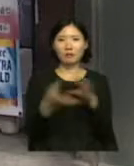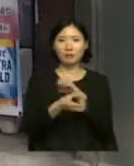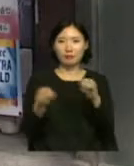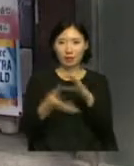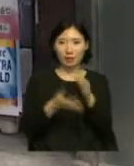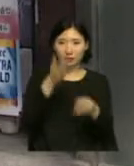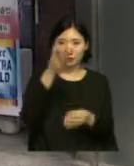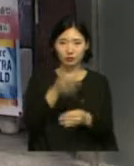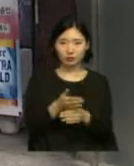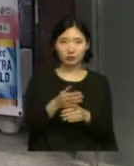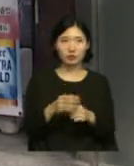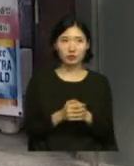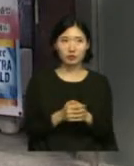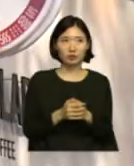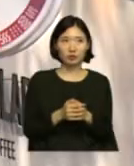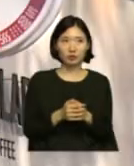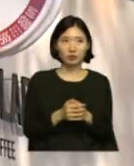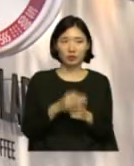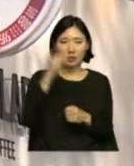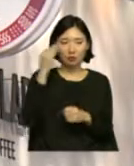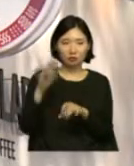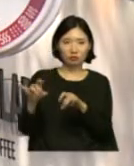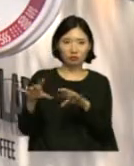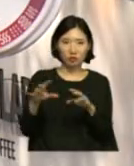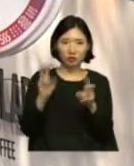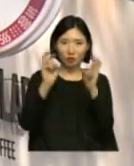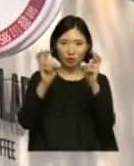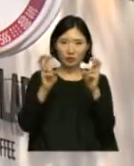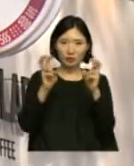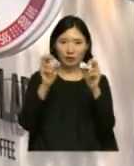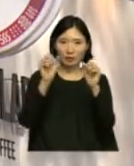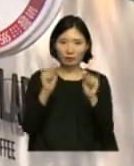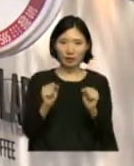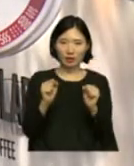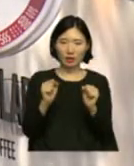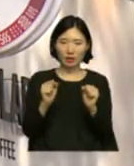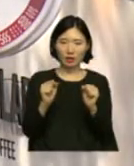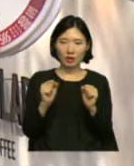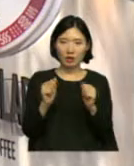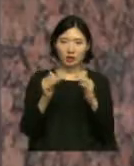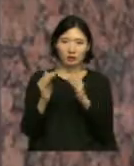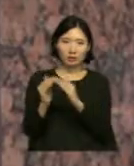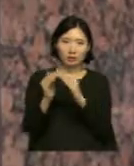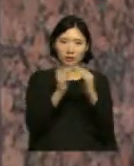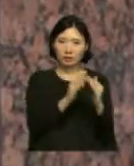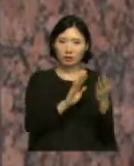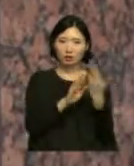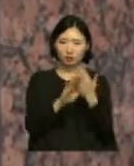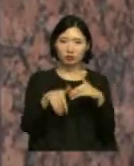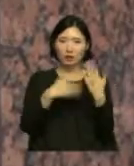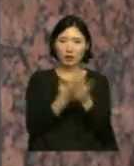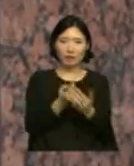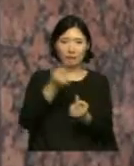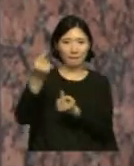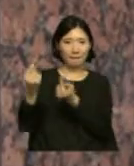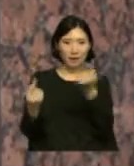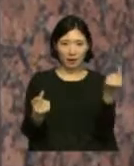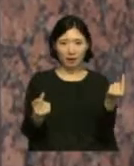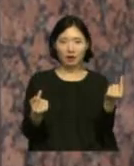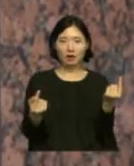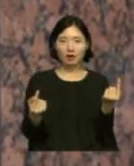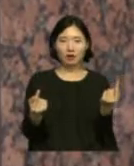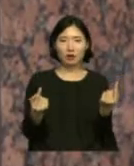거인 뒤쪽에 주더라 고 있다가 한전 이상한 은과 동시에 같이 모든것들이 나기사가 버리니까 그 바람에 어